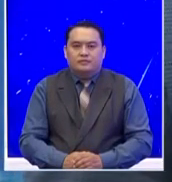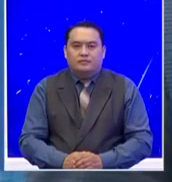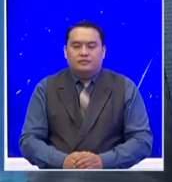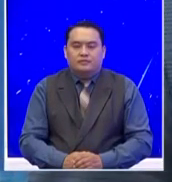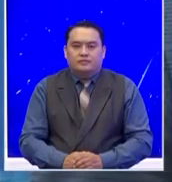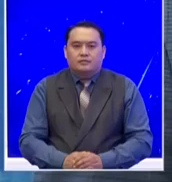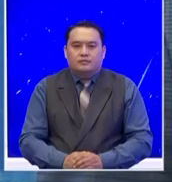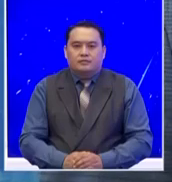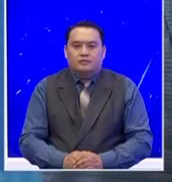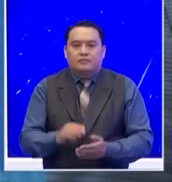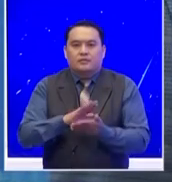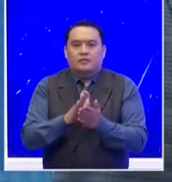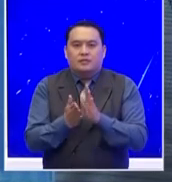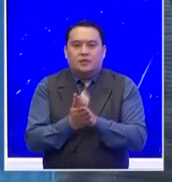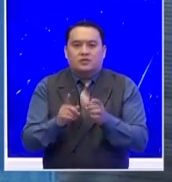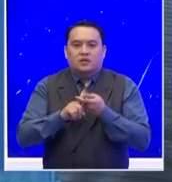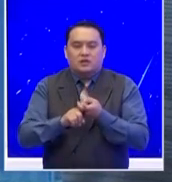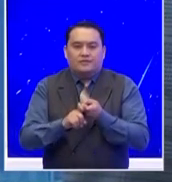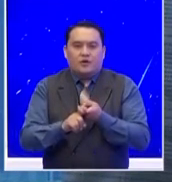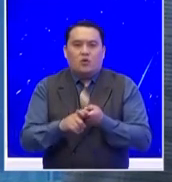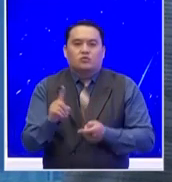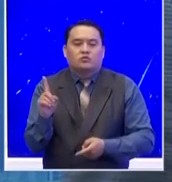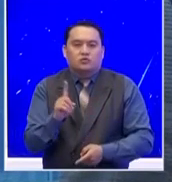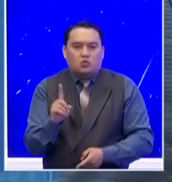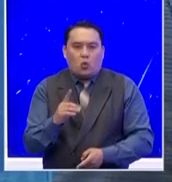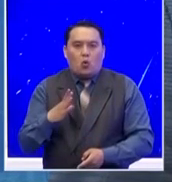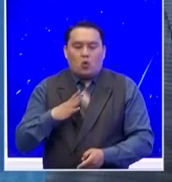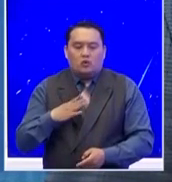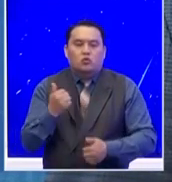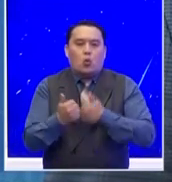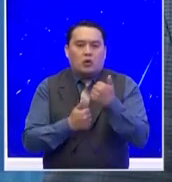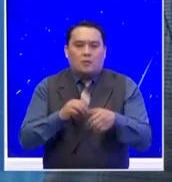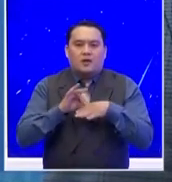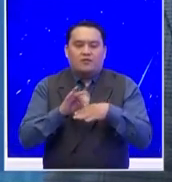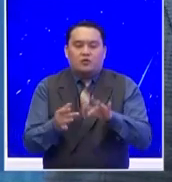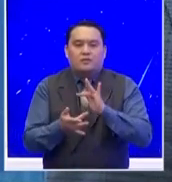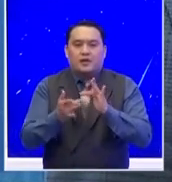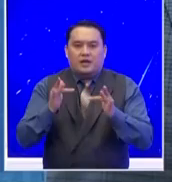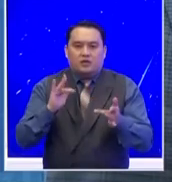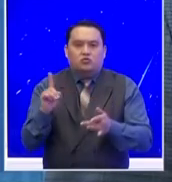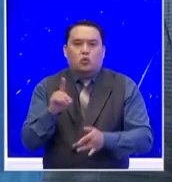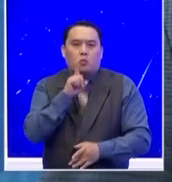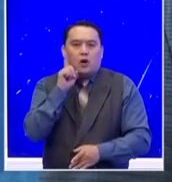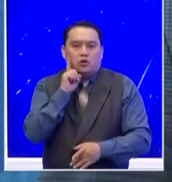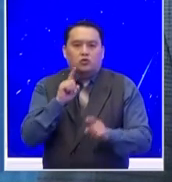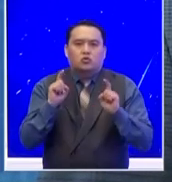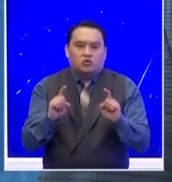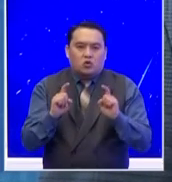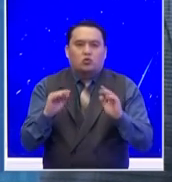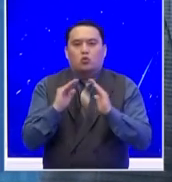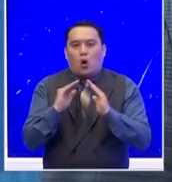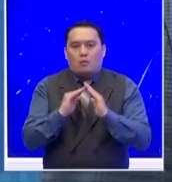В связи с положением в республике мы сейчас полностью перешли в режим онлайн. И этот турнир мы тоже проводим в сети. Мы хотим, чтобы вся молодежь сидела дома,